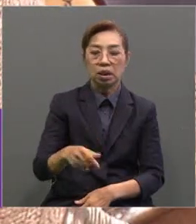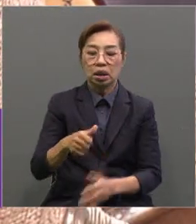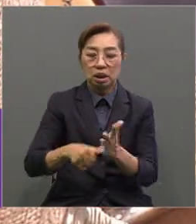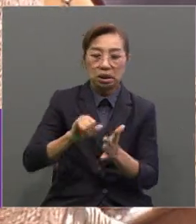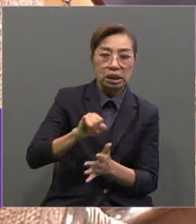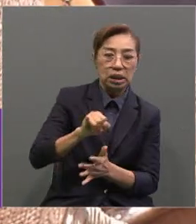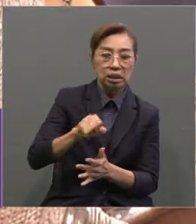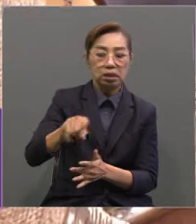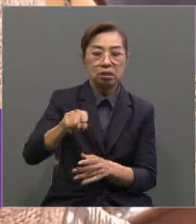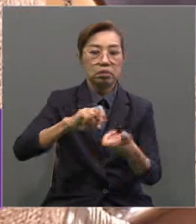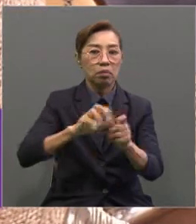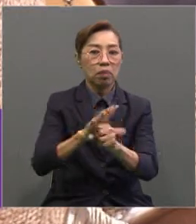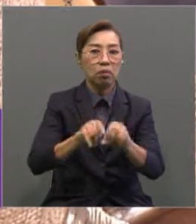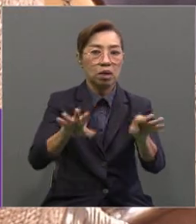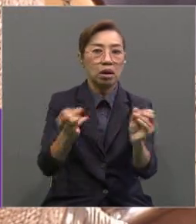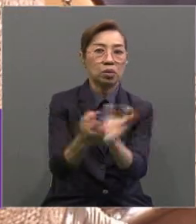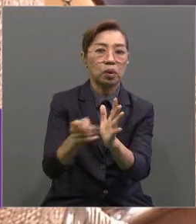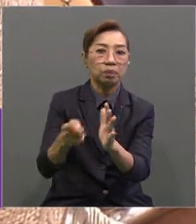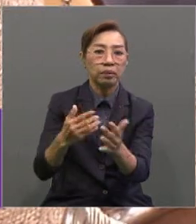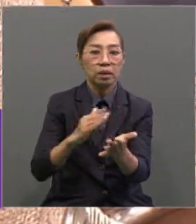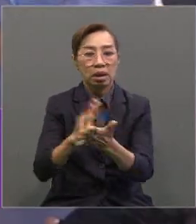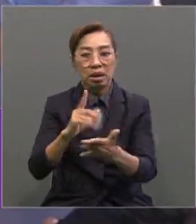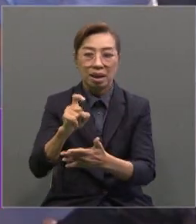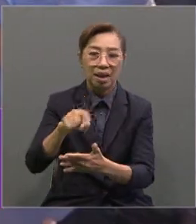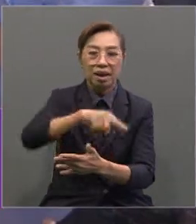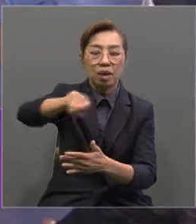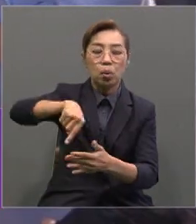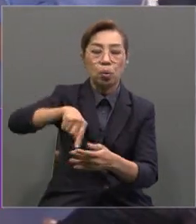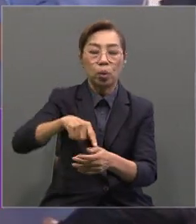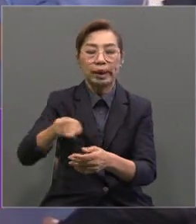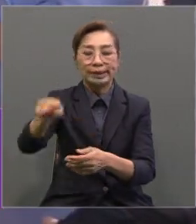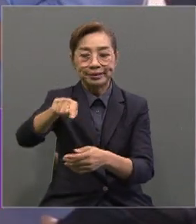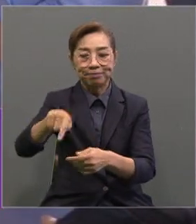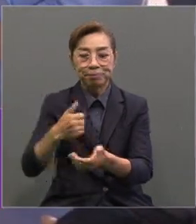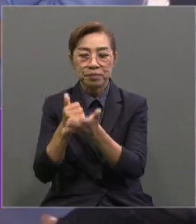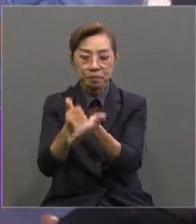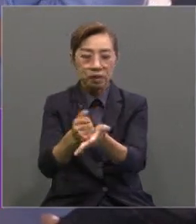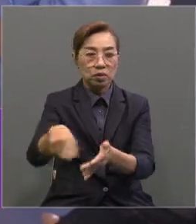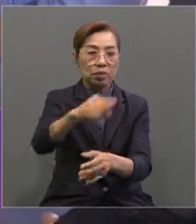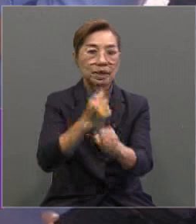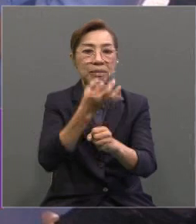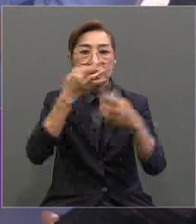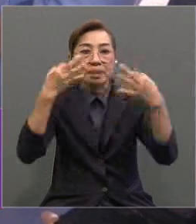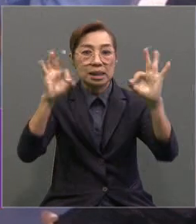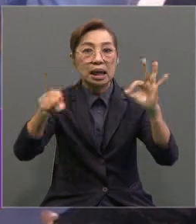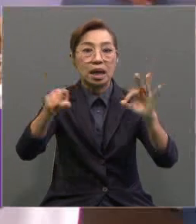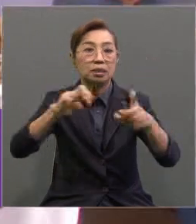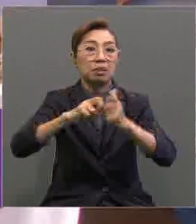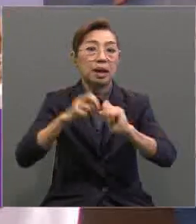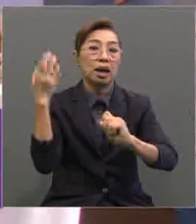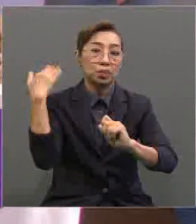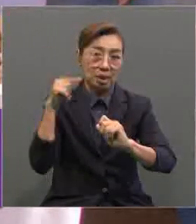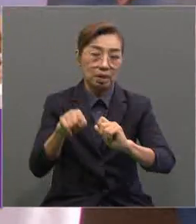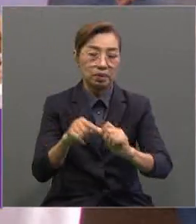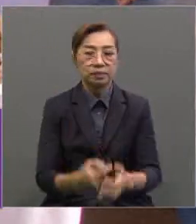ที่ได้รับผลกระทบจากโควิด- 199ตามโครงการสินเชื่อเพื่อเป็นค่าใช้จ่ายสำหรับสำหรับผู้มีอาชีพอิสระที่ได้รับผลกระทบจาก